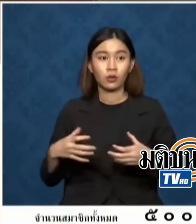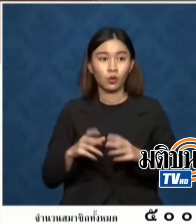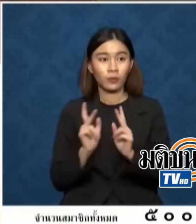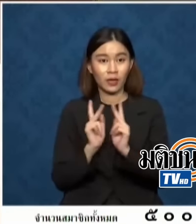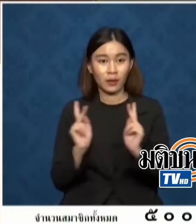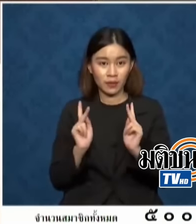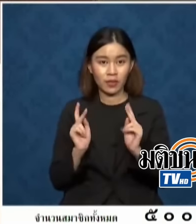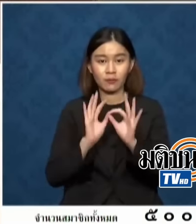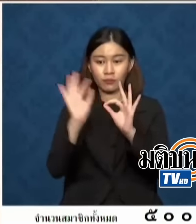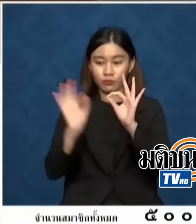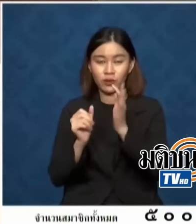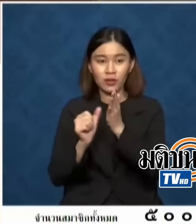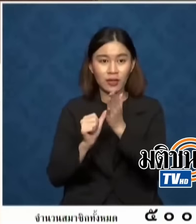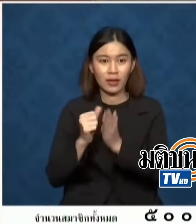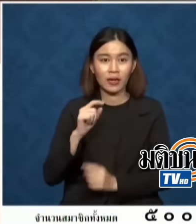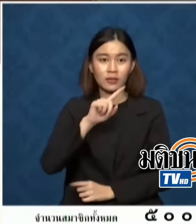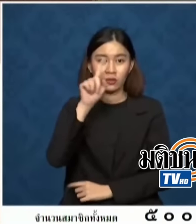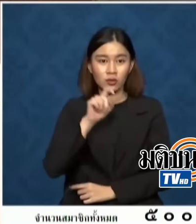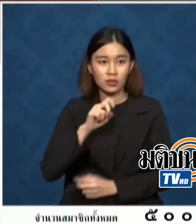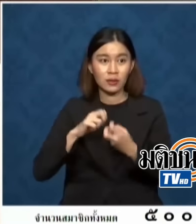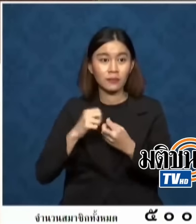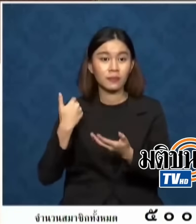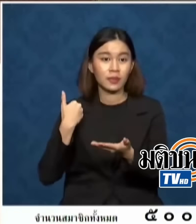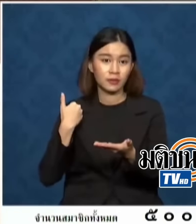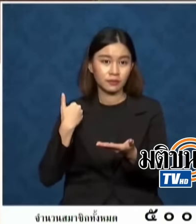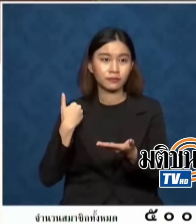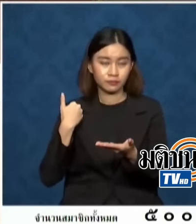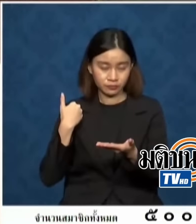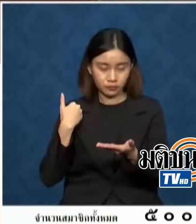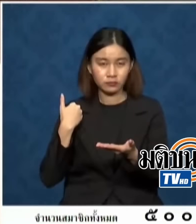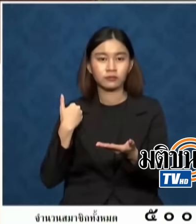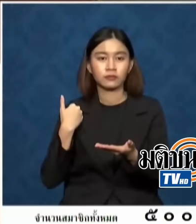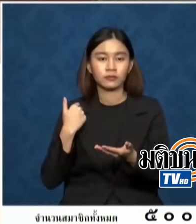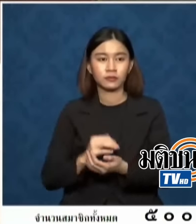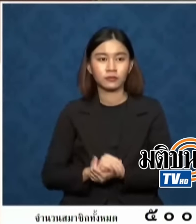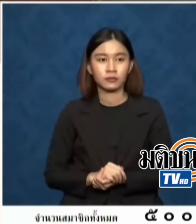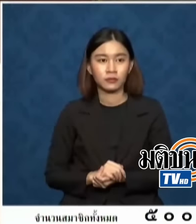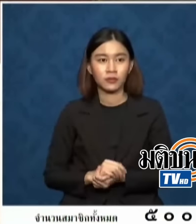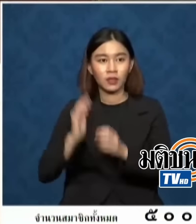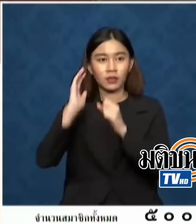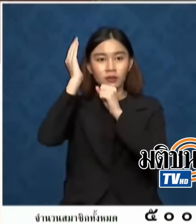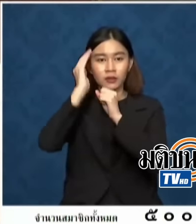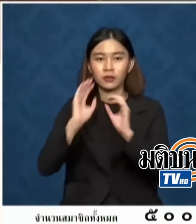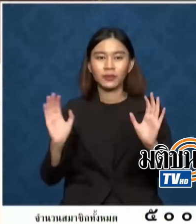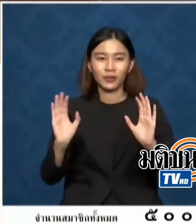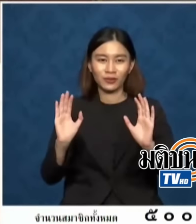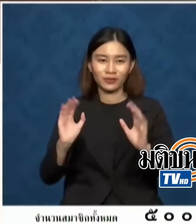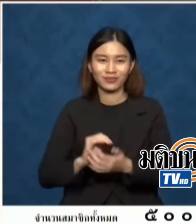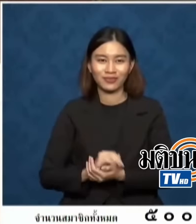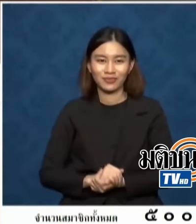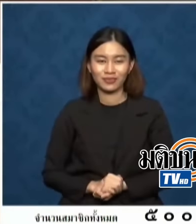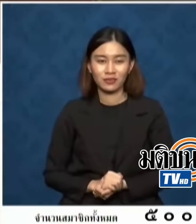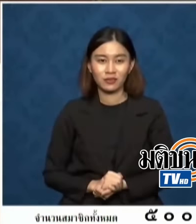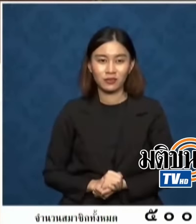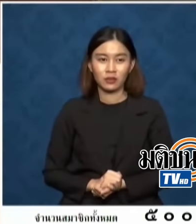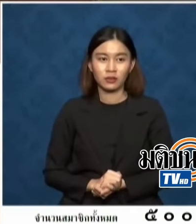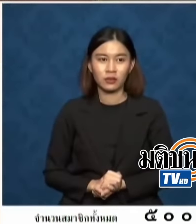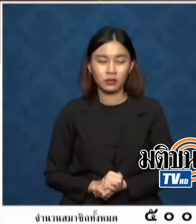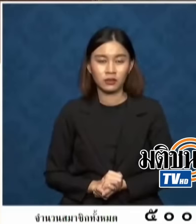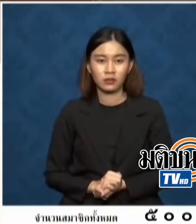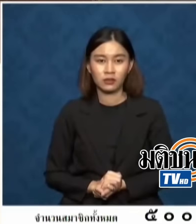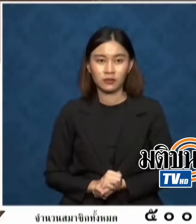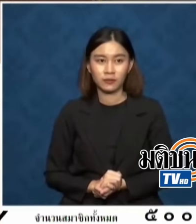ผู้สงวนความเห็นยังติดใจไหมครับติดใจนะครับครับก็ไม่ต้องอภิปรายแล้วครับครับ